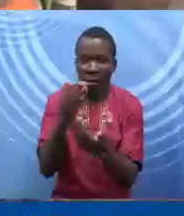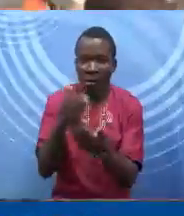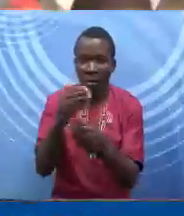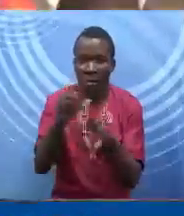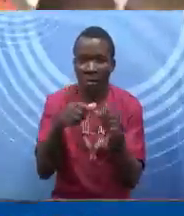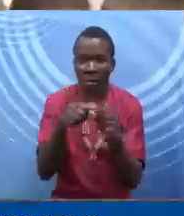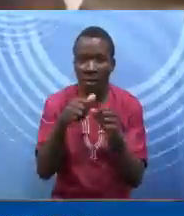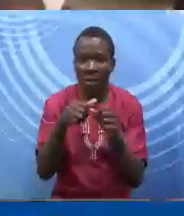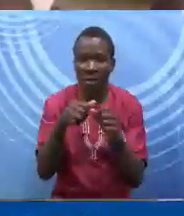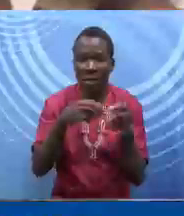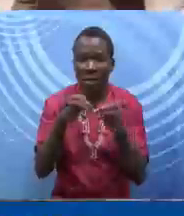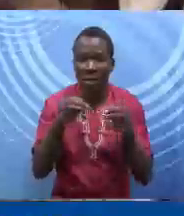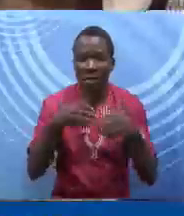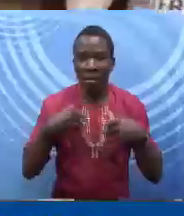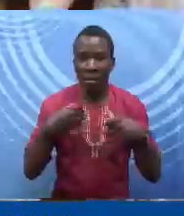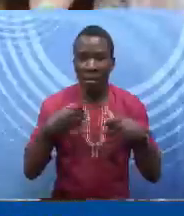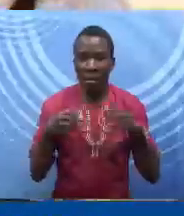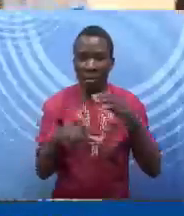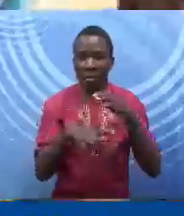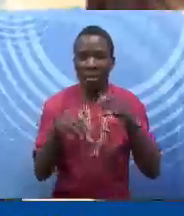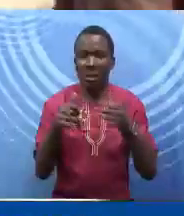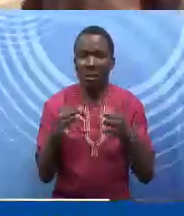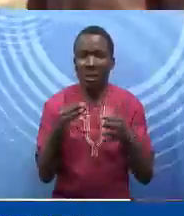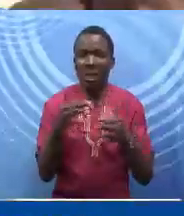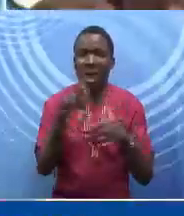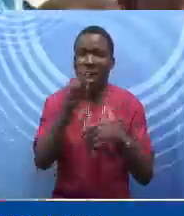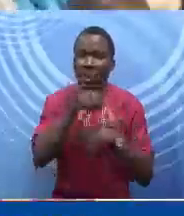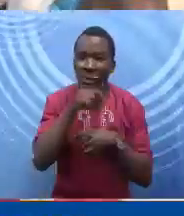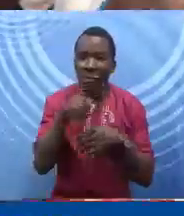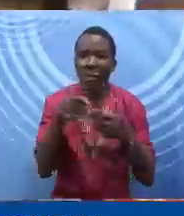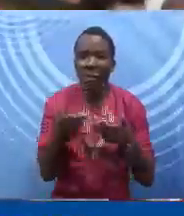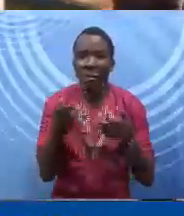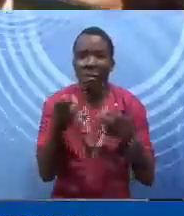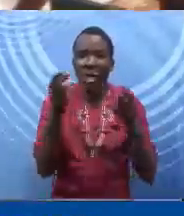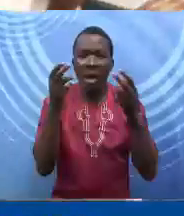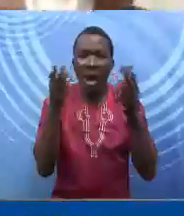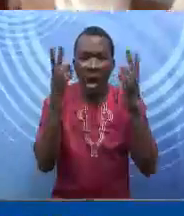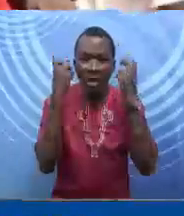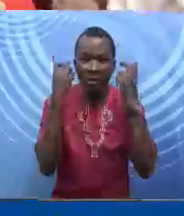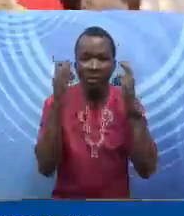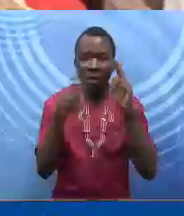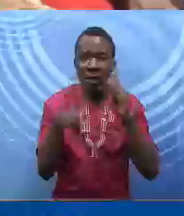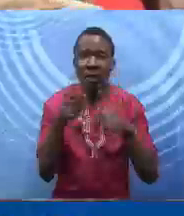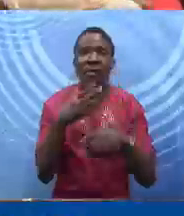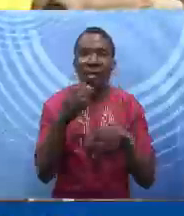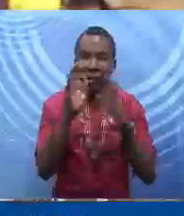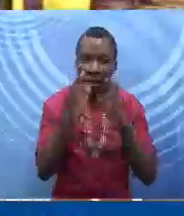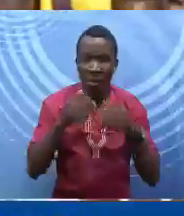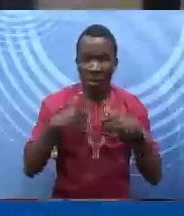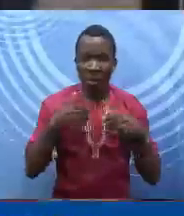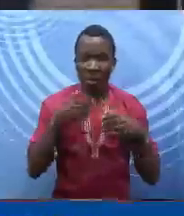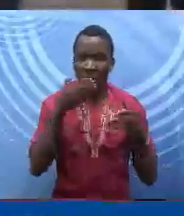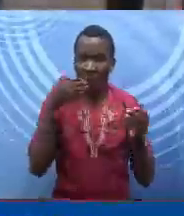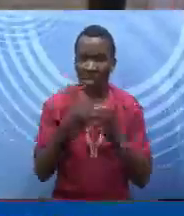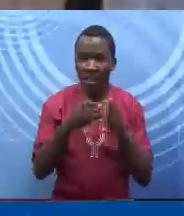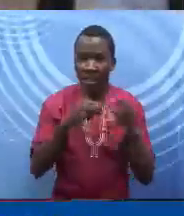ry'amatungo magufiya, kuko niba ari inkoko niba ari inkwavu niba bashaka kureba itungo. Ariko ikindi cyiza ni uko riya